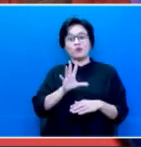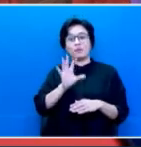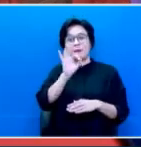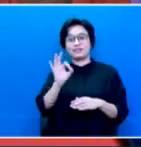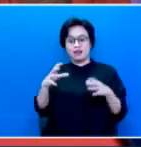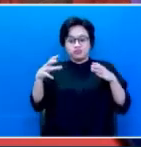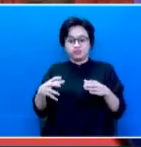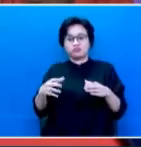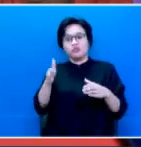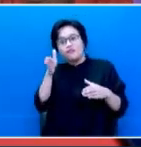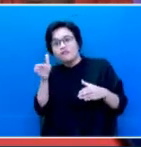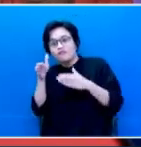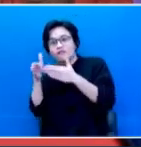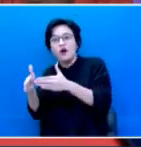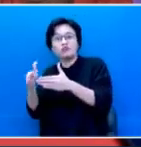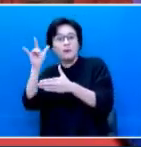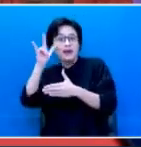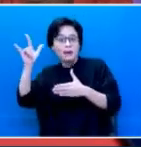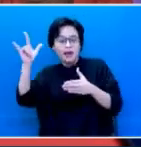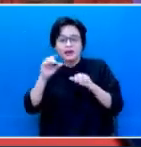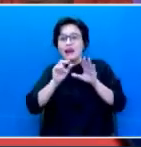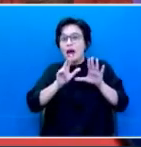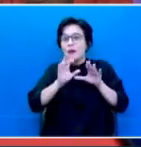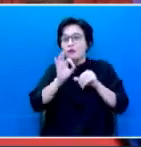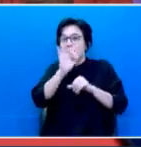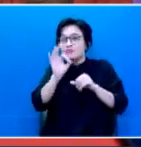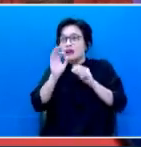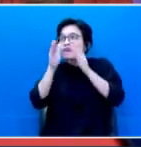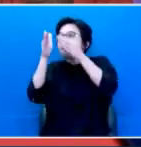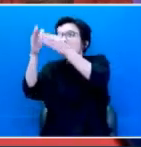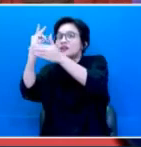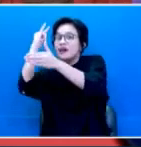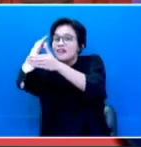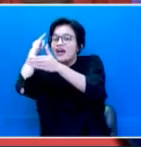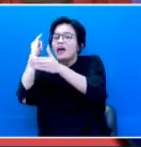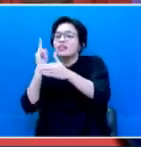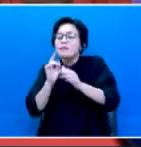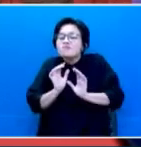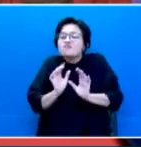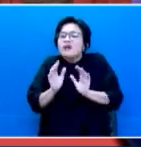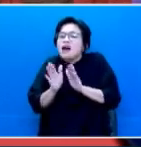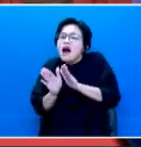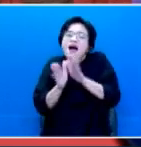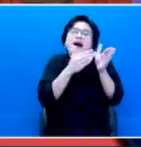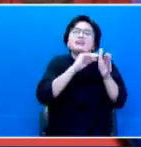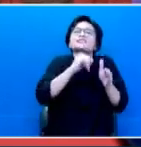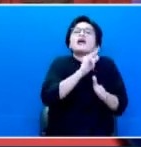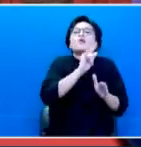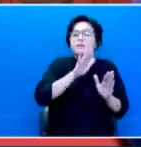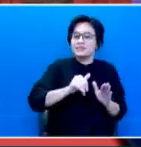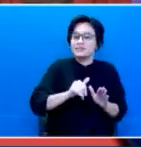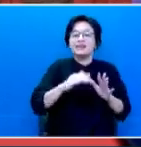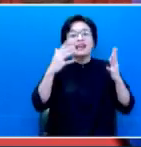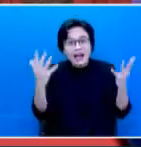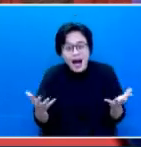PDIP adalah juga banyak sekali pemilih Jokowi Nah kalau sekarang pemilih Jokowi itu dibujuk oleh